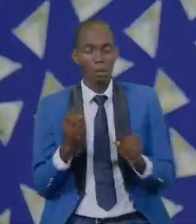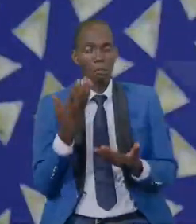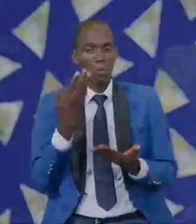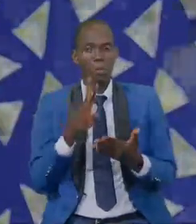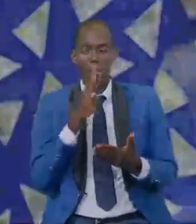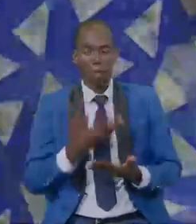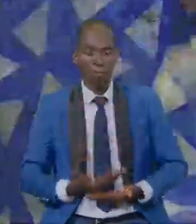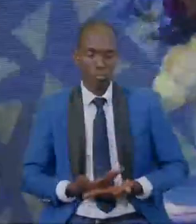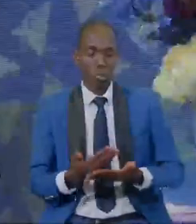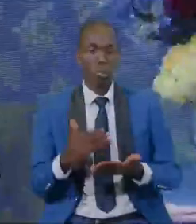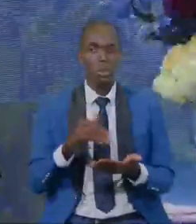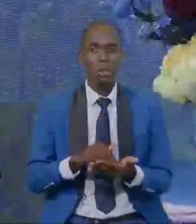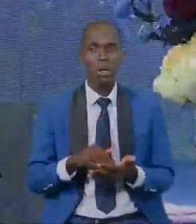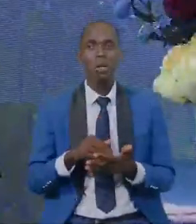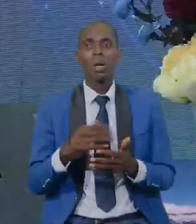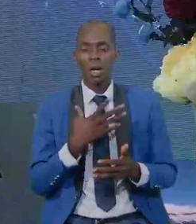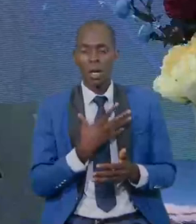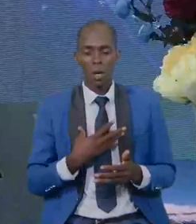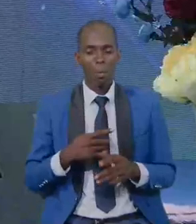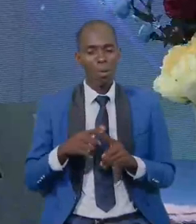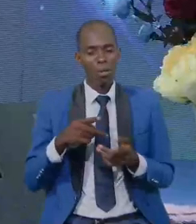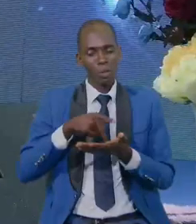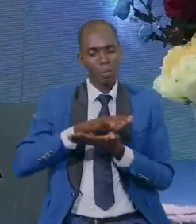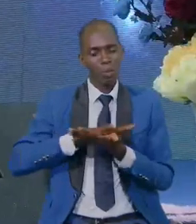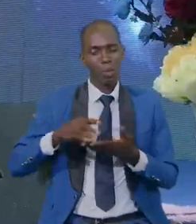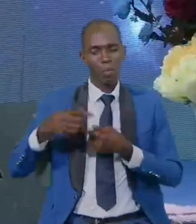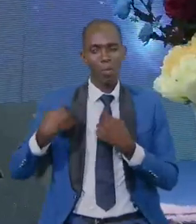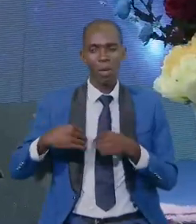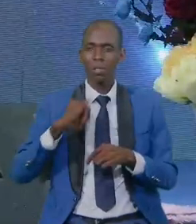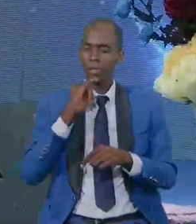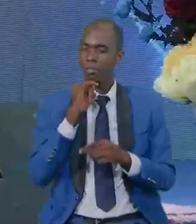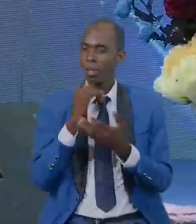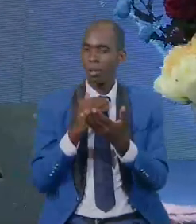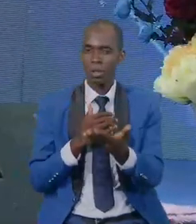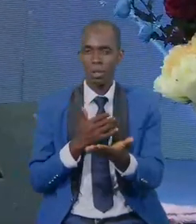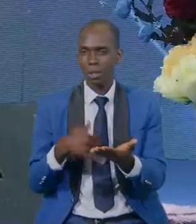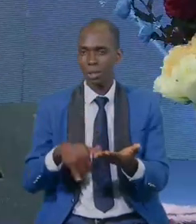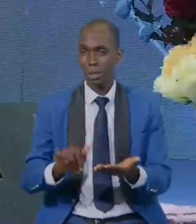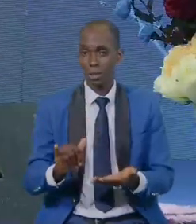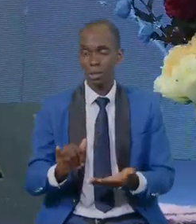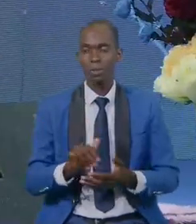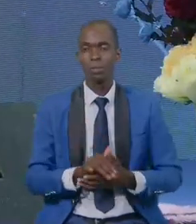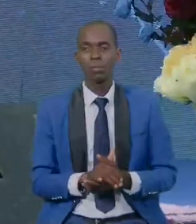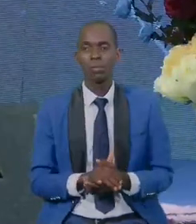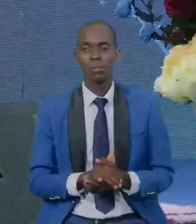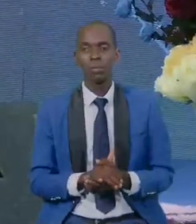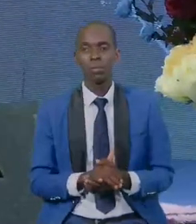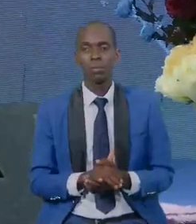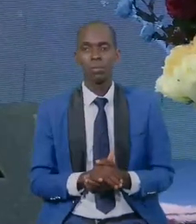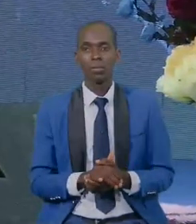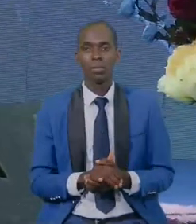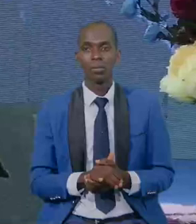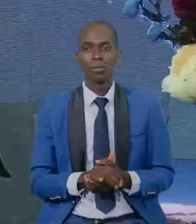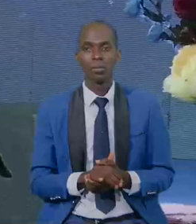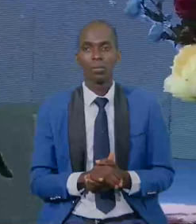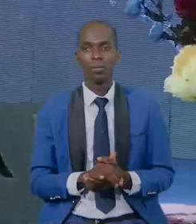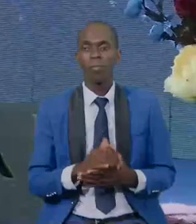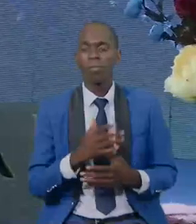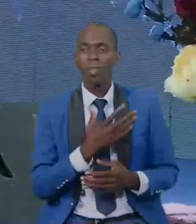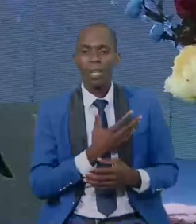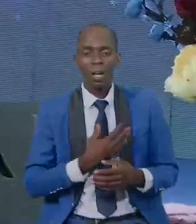again, but the purity of heart is not there. Ce que vous n'avez pas encore reçu, peut-être vous êtes sauvé, mais la pureté de cœur n'est pas encore